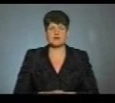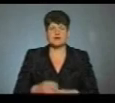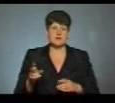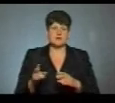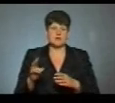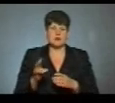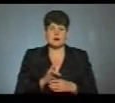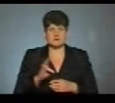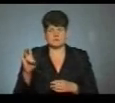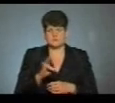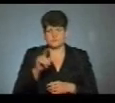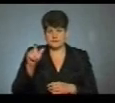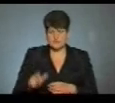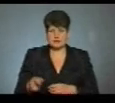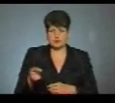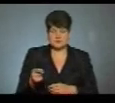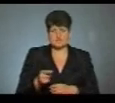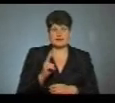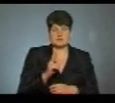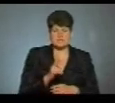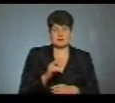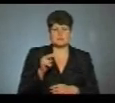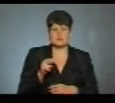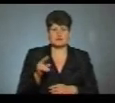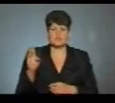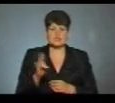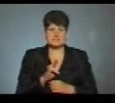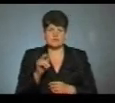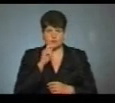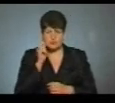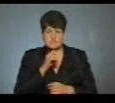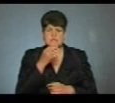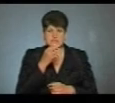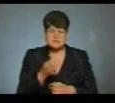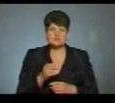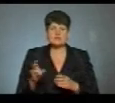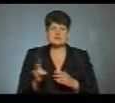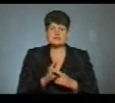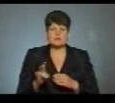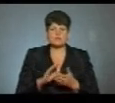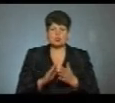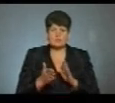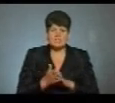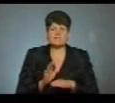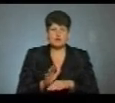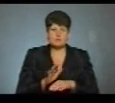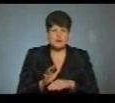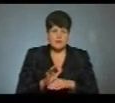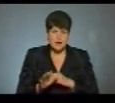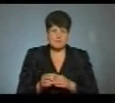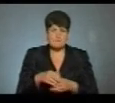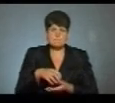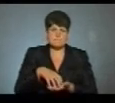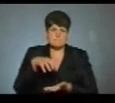Архієпископ Тернопільський і Кременецький Православної церкви України Нестор розповів, що церква домовляється з виробниками пасок про освячення